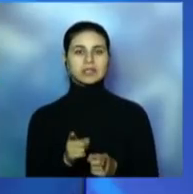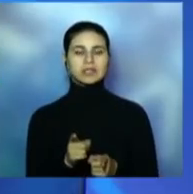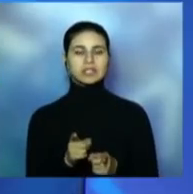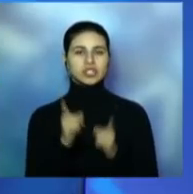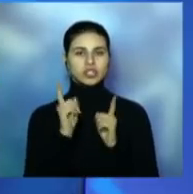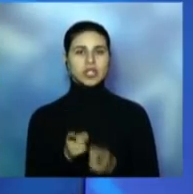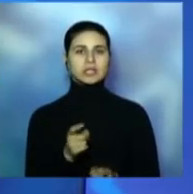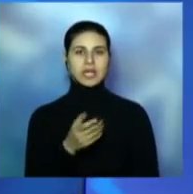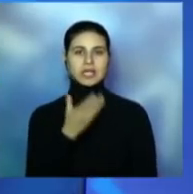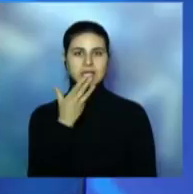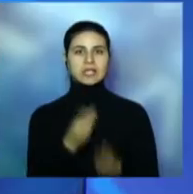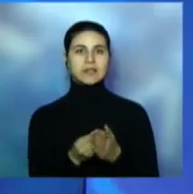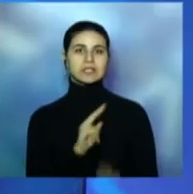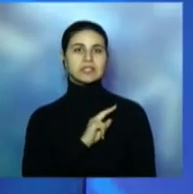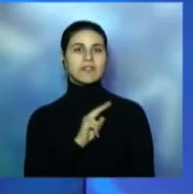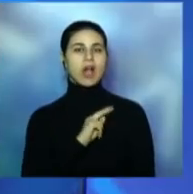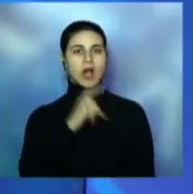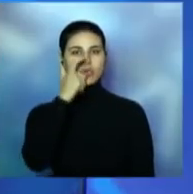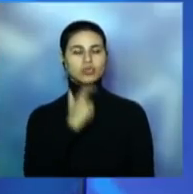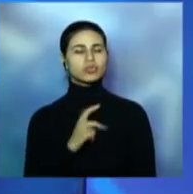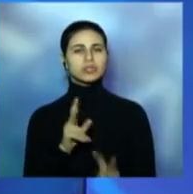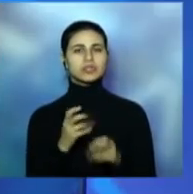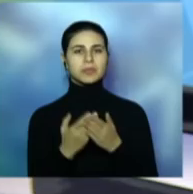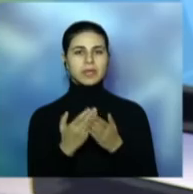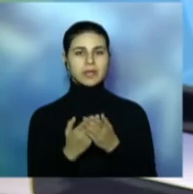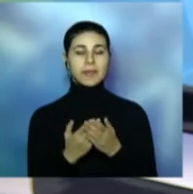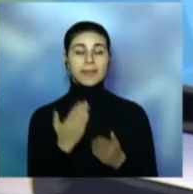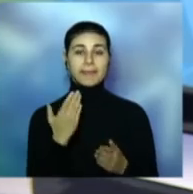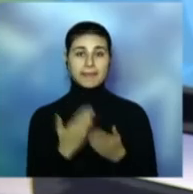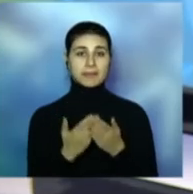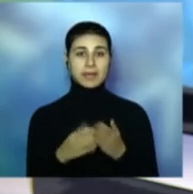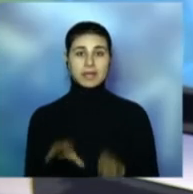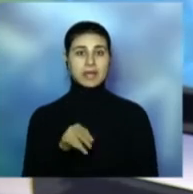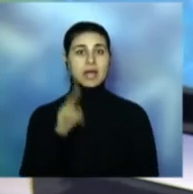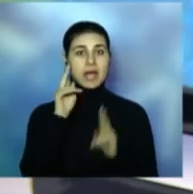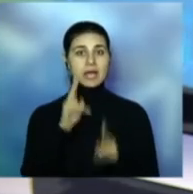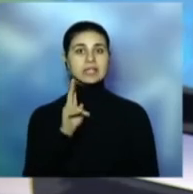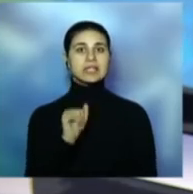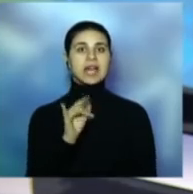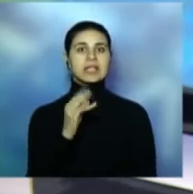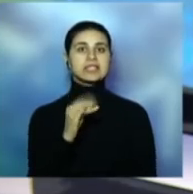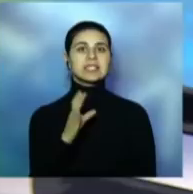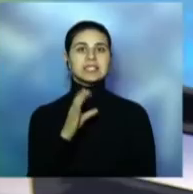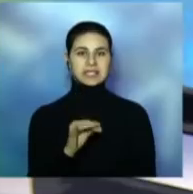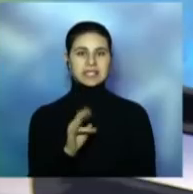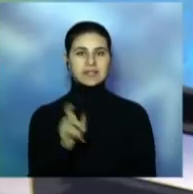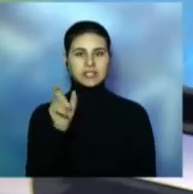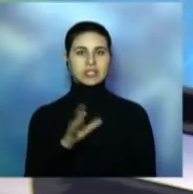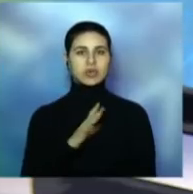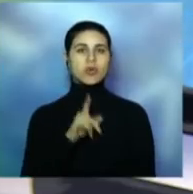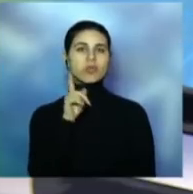ეს ჯანსაღი ნარცისიზმი, ჯანსაღი ნარცისიზმი, ნუ მაყურებელმა თუ კი ეს არის, ის ნარცისი იყო ესეთ მითიური პერსონაჟი,